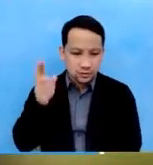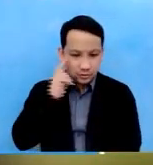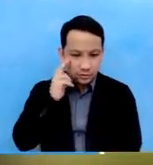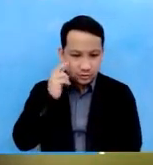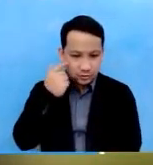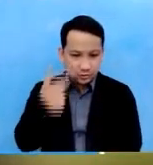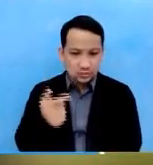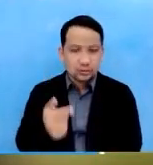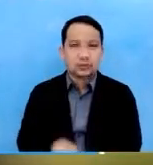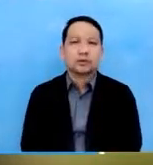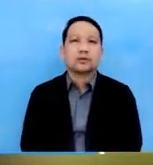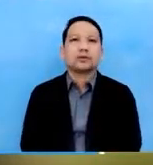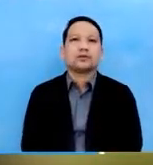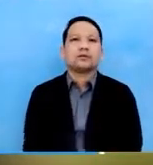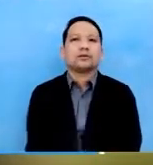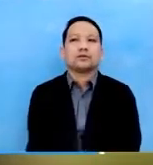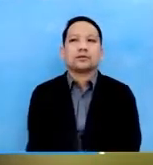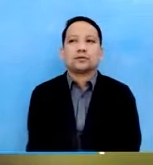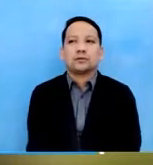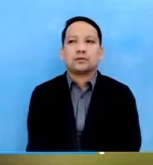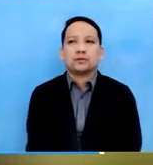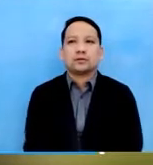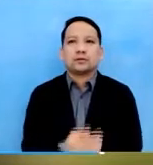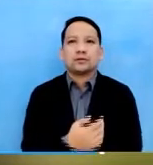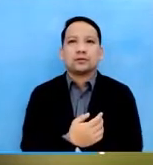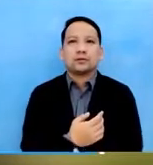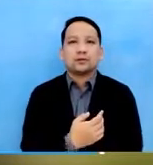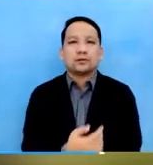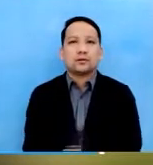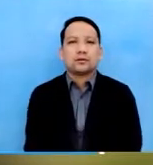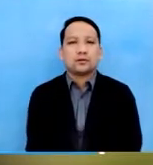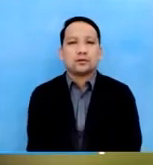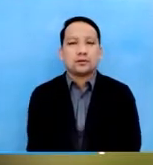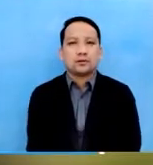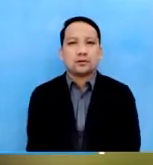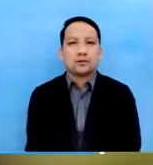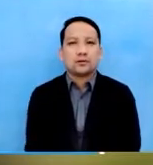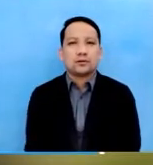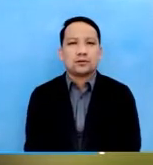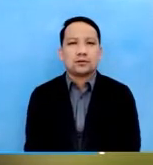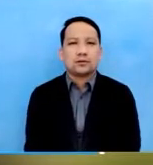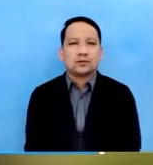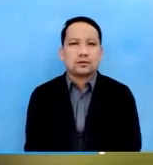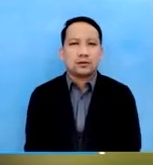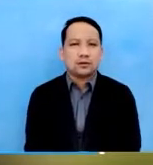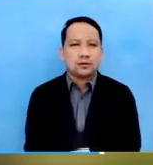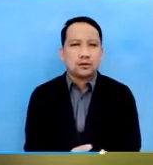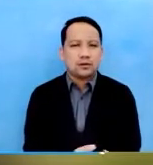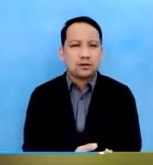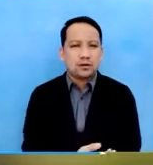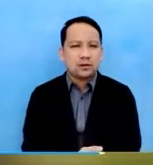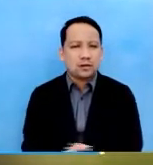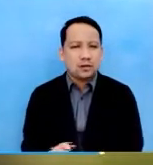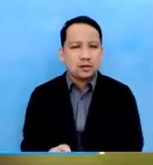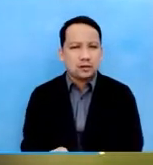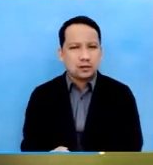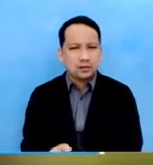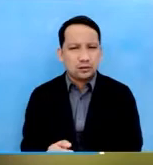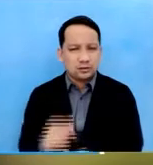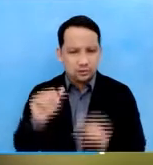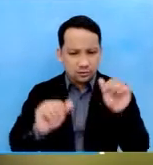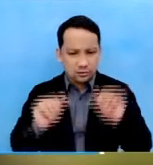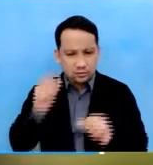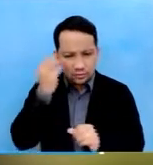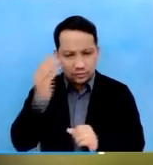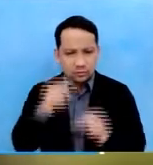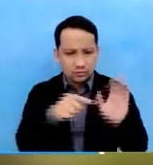po, Chairman. Hello, Gretchen. Good morning. Okay, Chairman, as of now, ano po yung assessment po natin? Nakikita po natin kanina, we saw images,